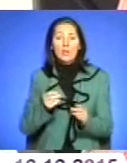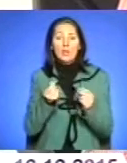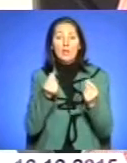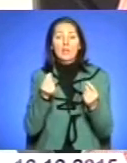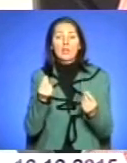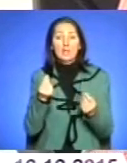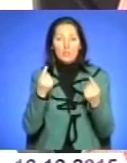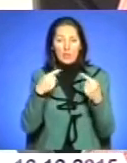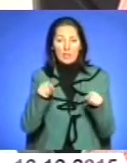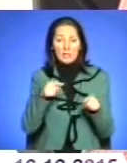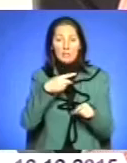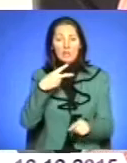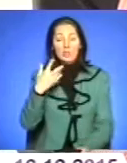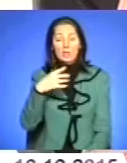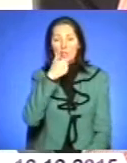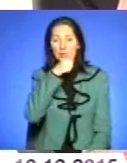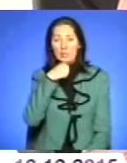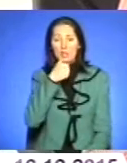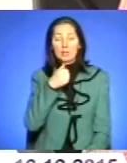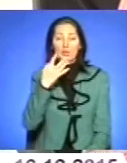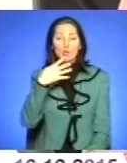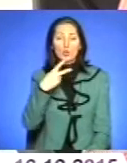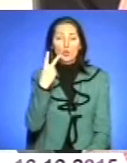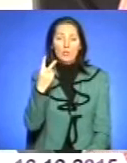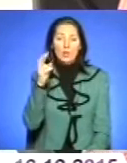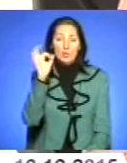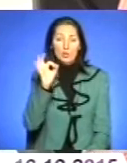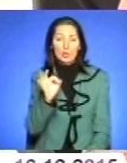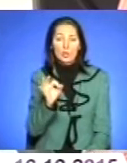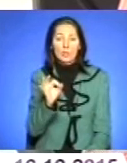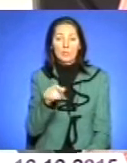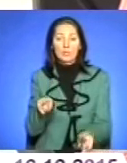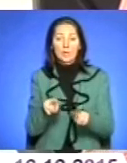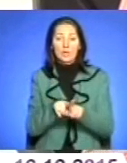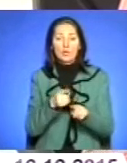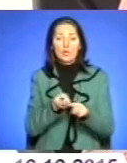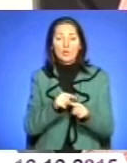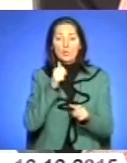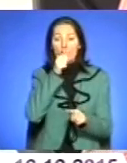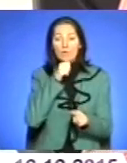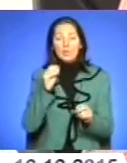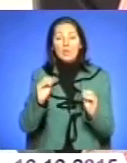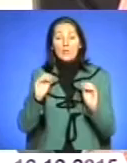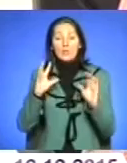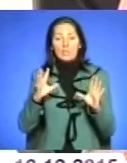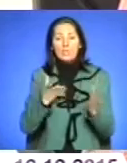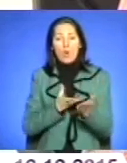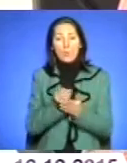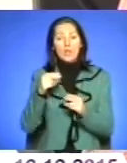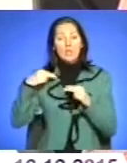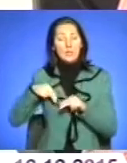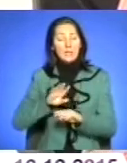за 2015 рік – 42%. Також в цьому році підвищення оплати праці